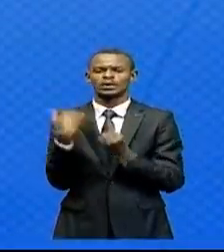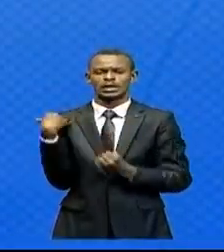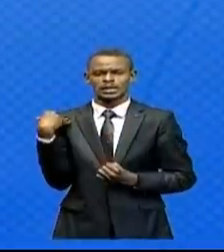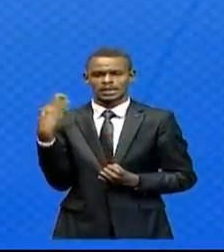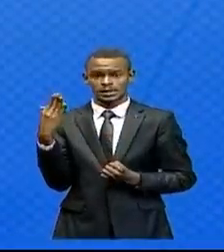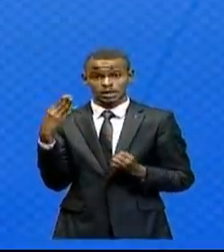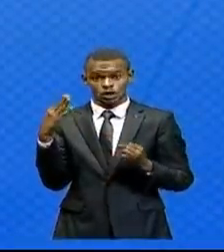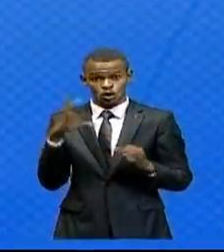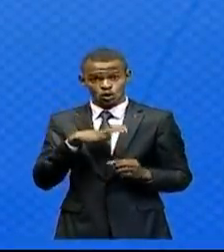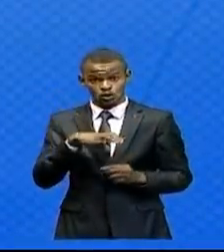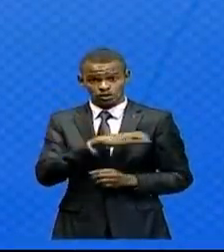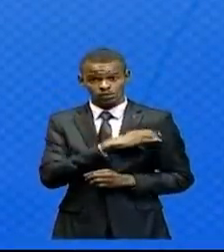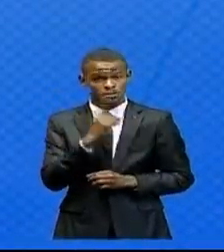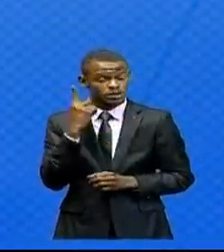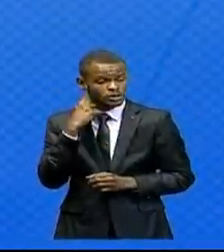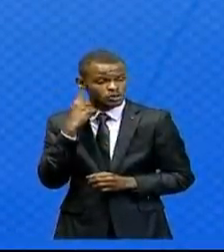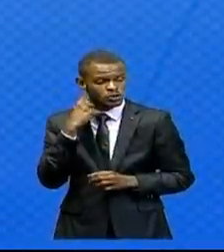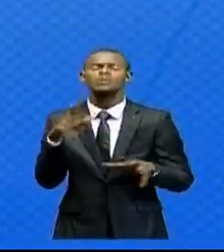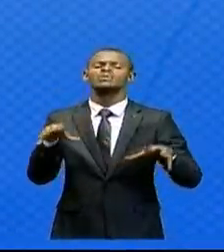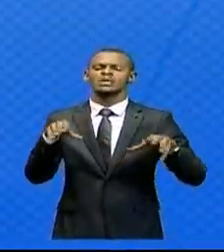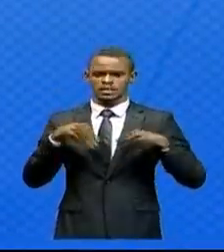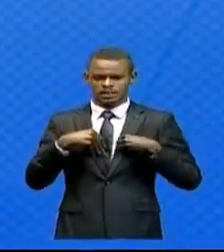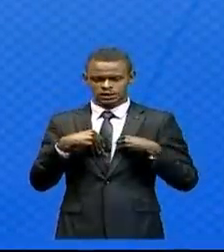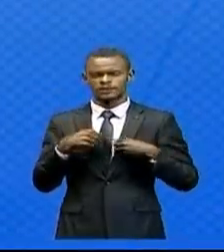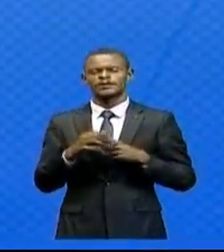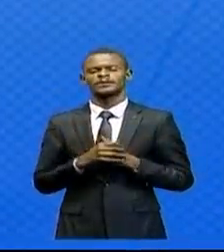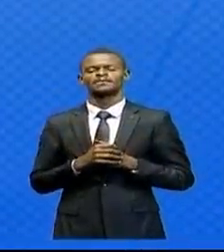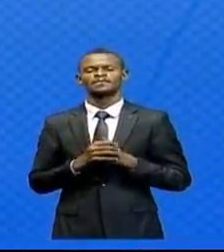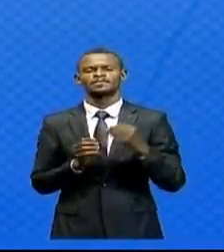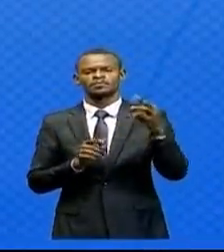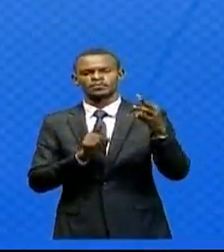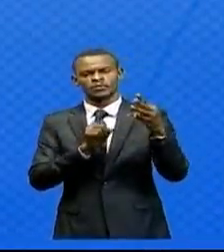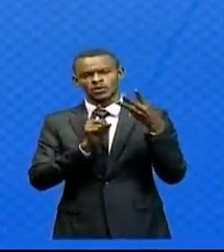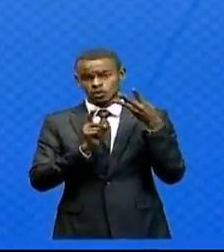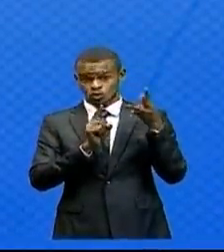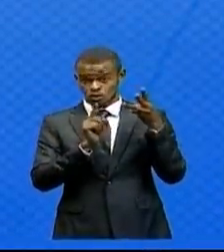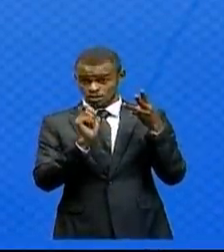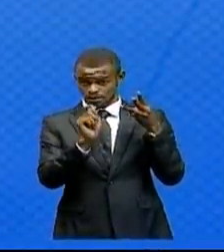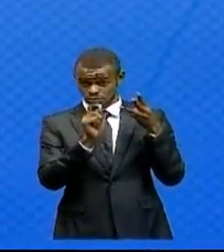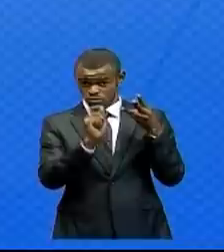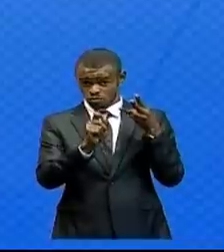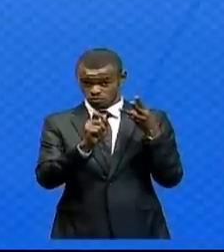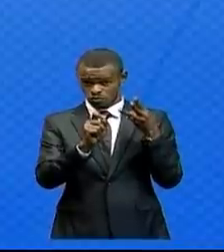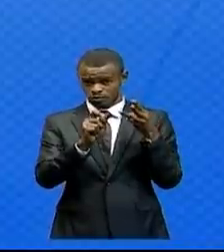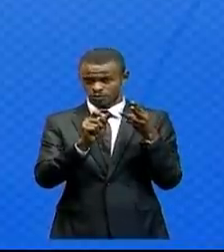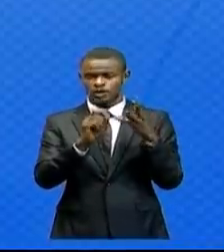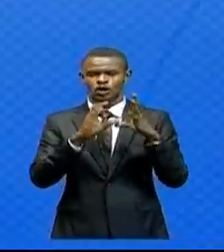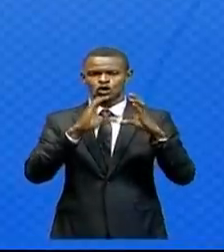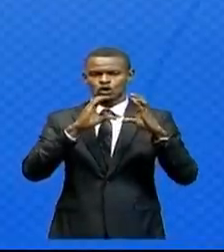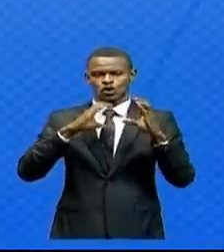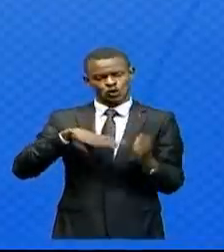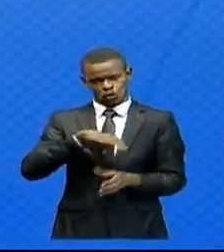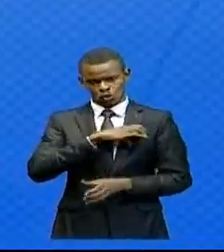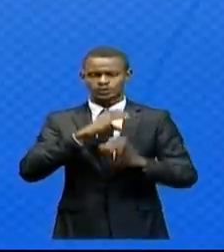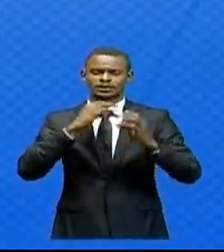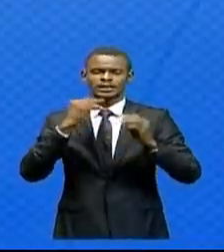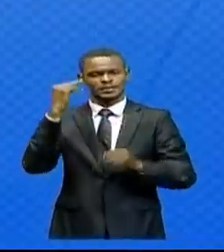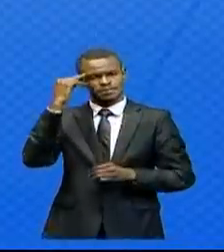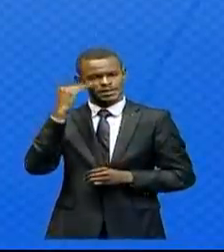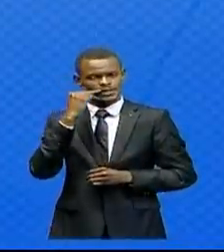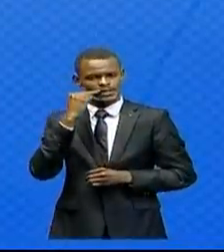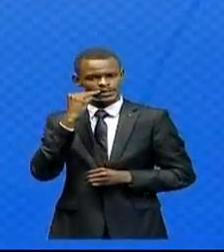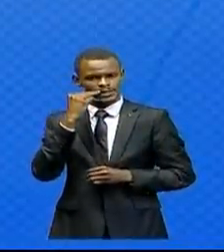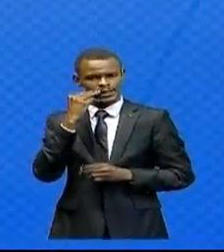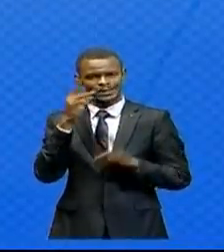pris acte de ce rapport. Troisième point du Conseil des ministres de ce jour, relatif à l'approbation